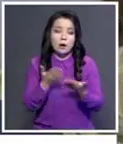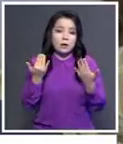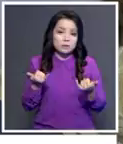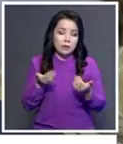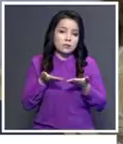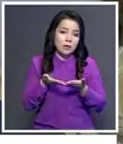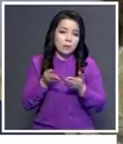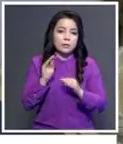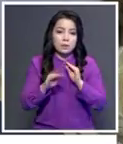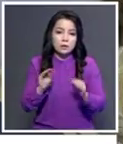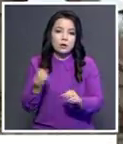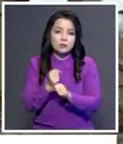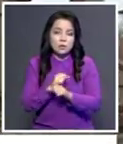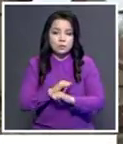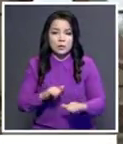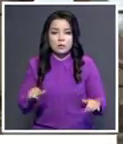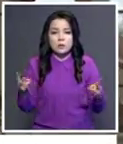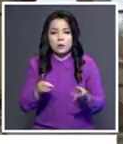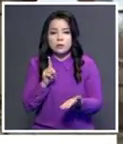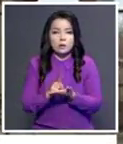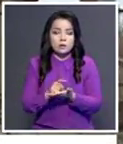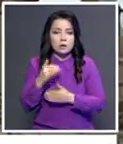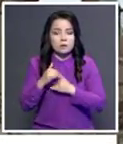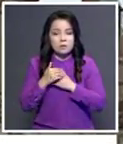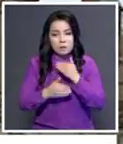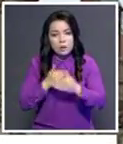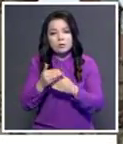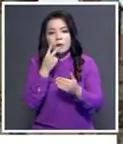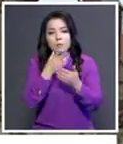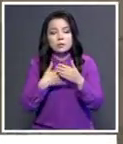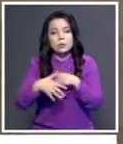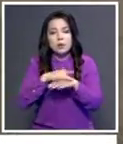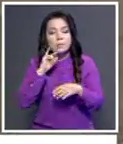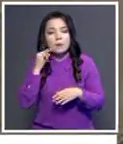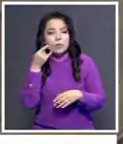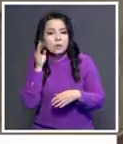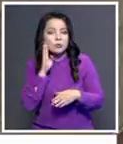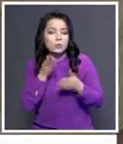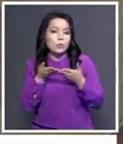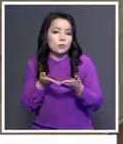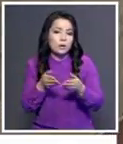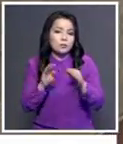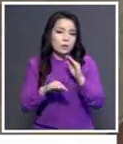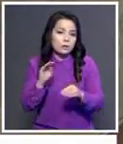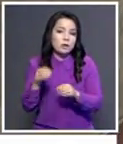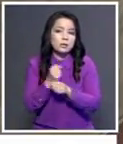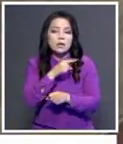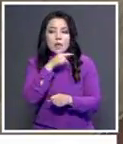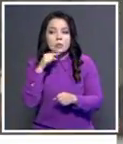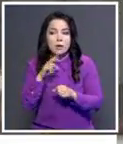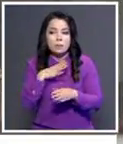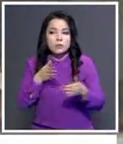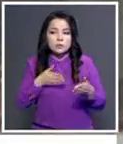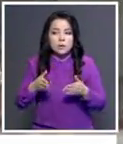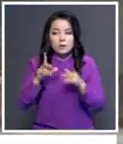кеме қатынасы саласын жандандыру. Игілікті бастамаларды іске асыру үшін Павлодардағы су көлігі кәсіпорындары Ресейге қарай жол